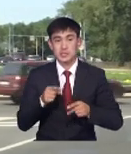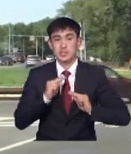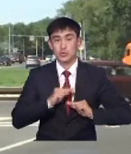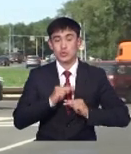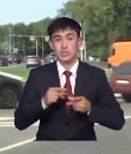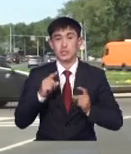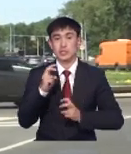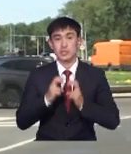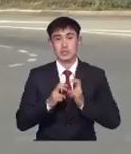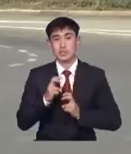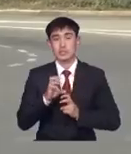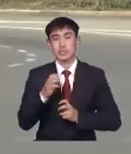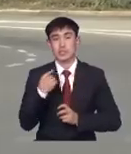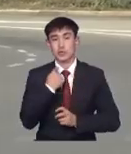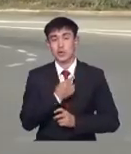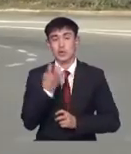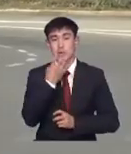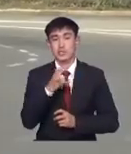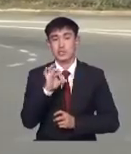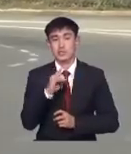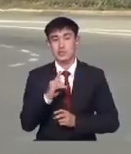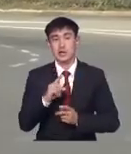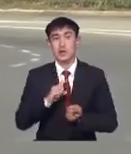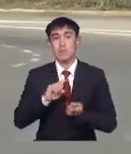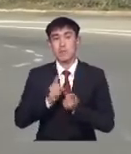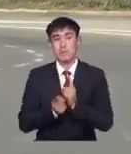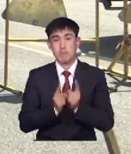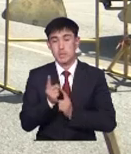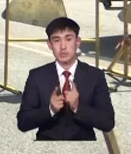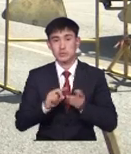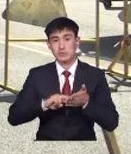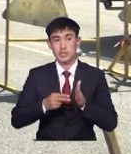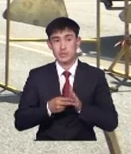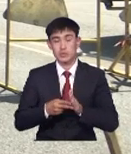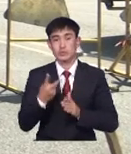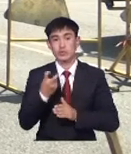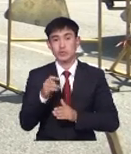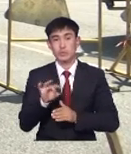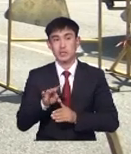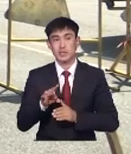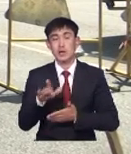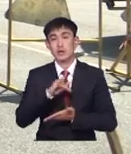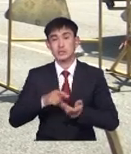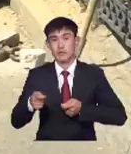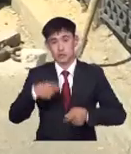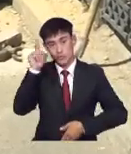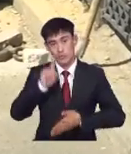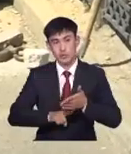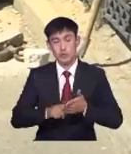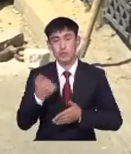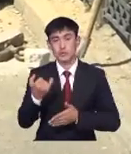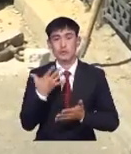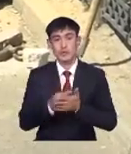предприятия «Талдыкурган Теплосервис» планируют модернизировать порядка 200 метров трубопровода. Городские власти уверены, что